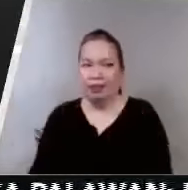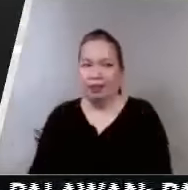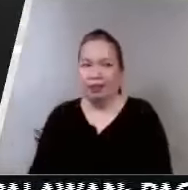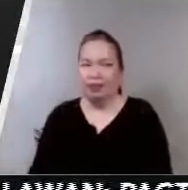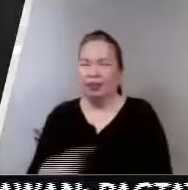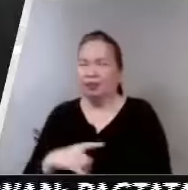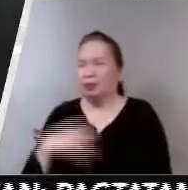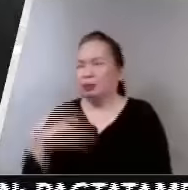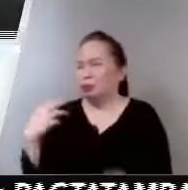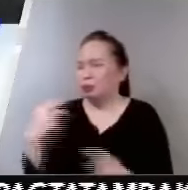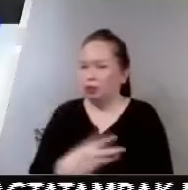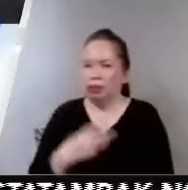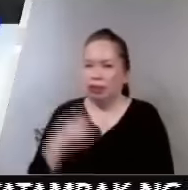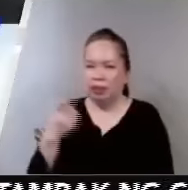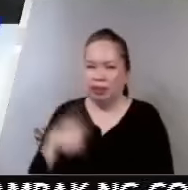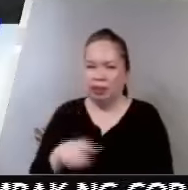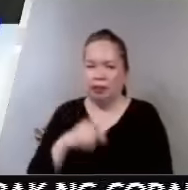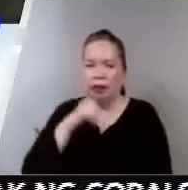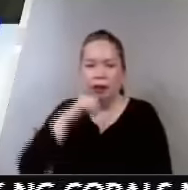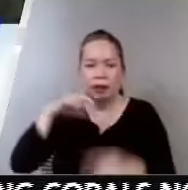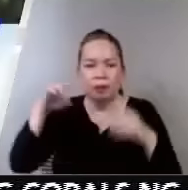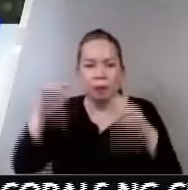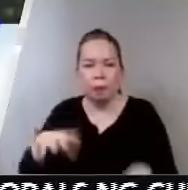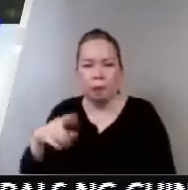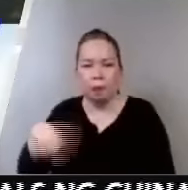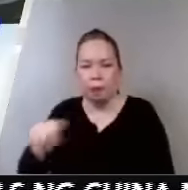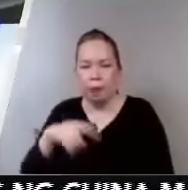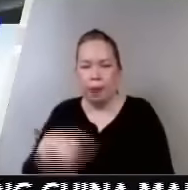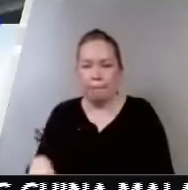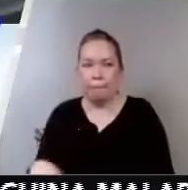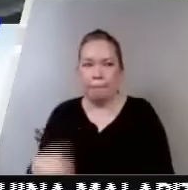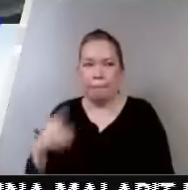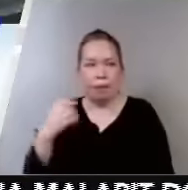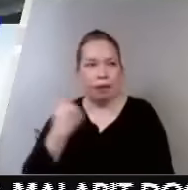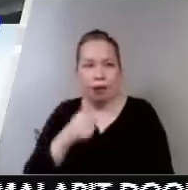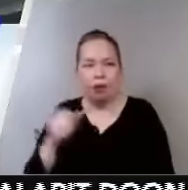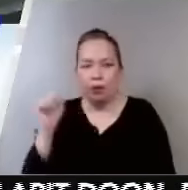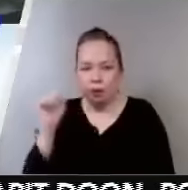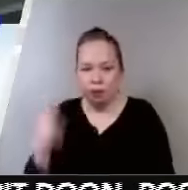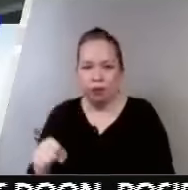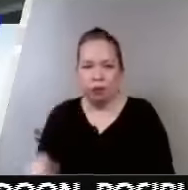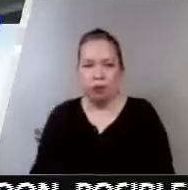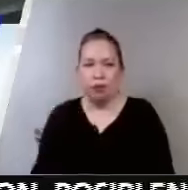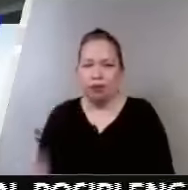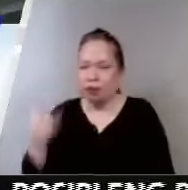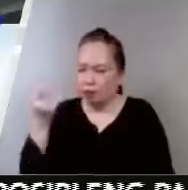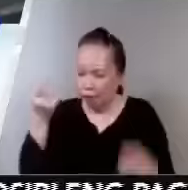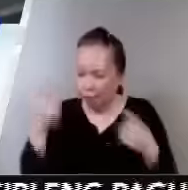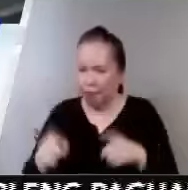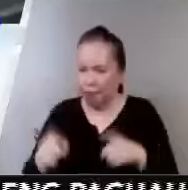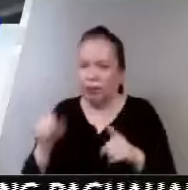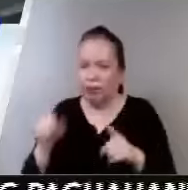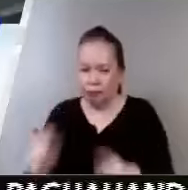ka unpredictable yung show. Kahit anong pwede, kahit anong pwedeng mangyari, mangyayari. Kaya